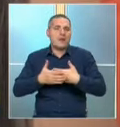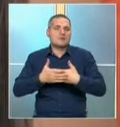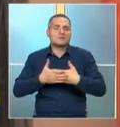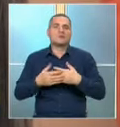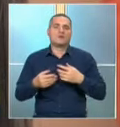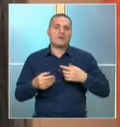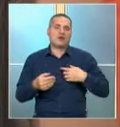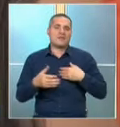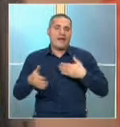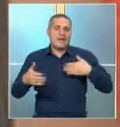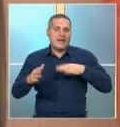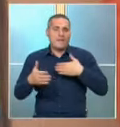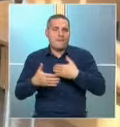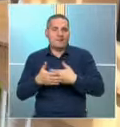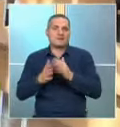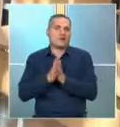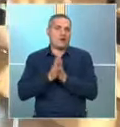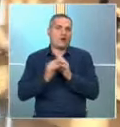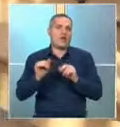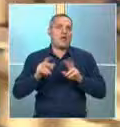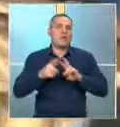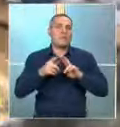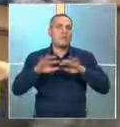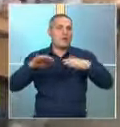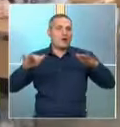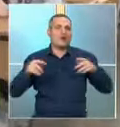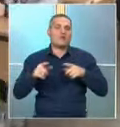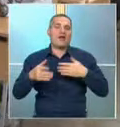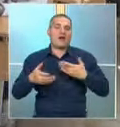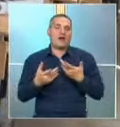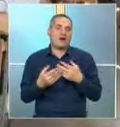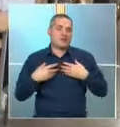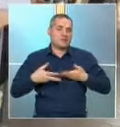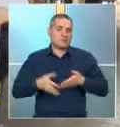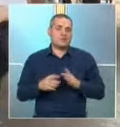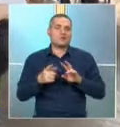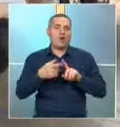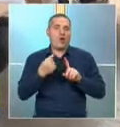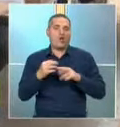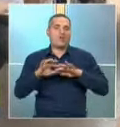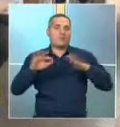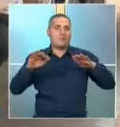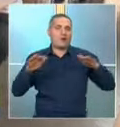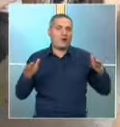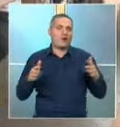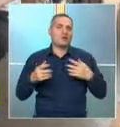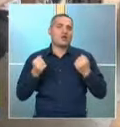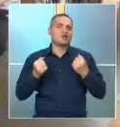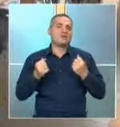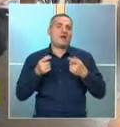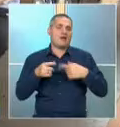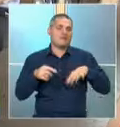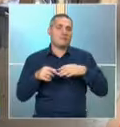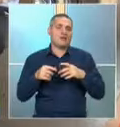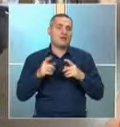нас, най-близките ни хора и природата е точно това, ние произлизаме от нея, живеем чрез нея, живеем за нея